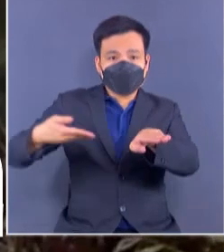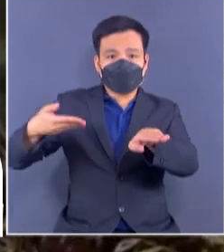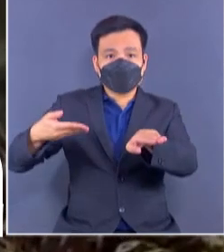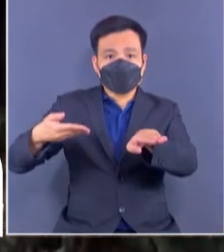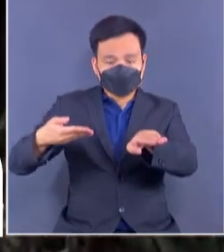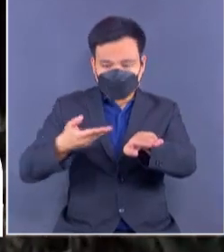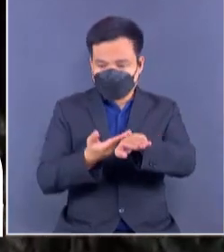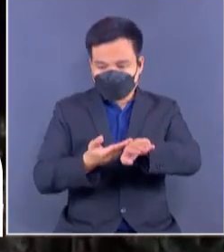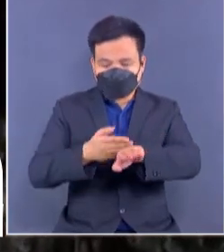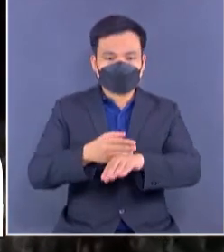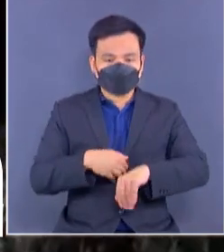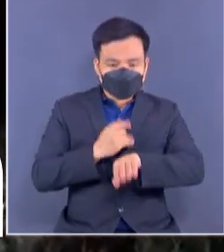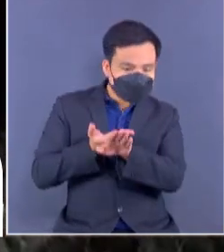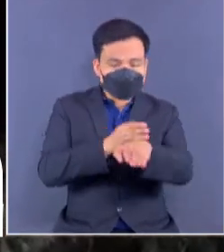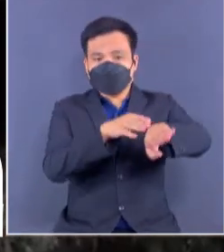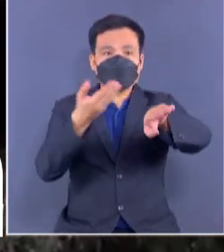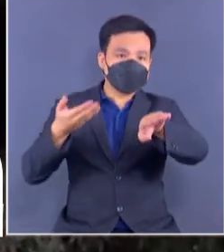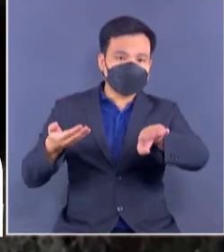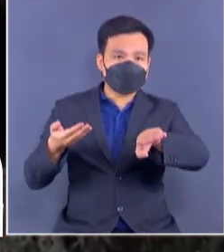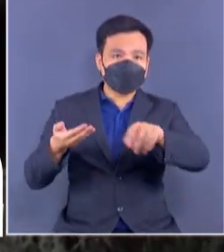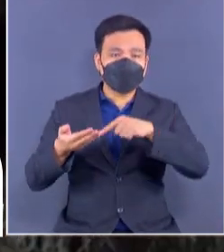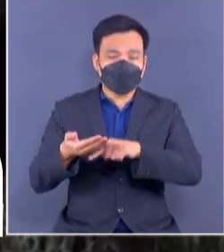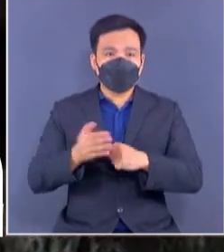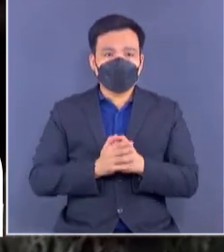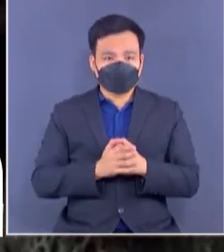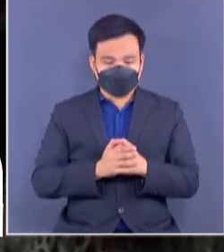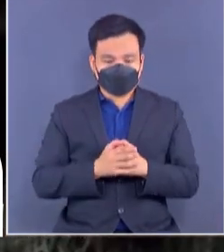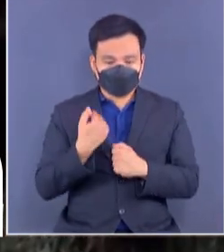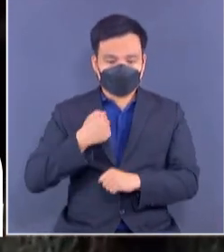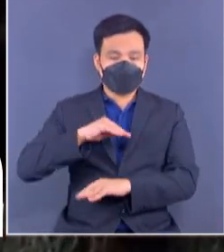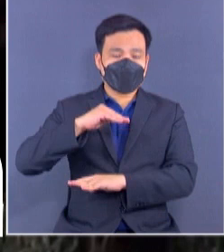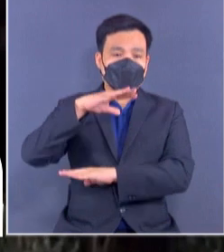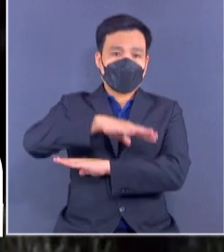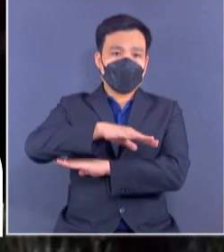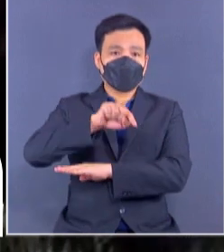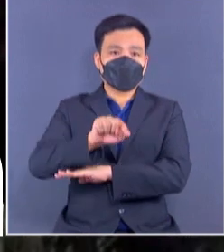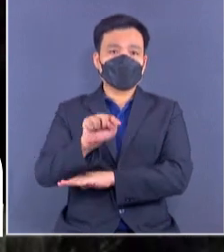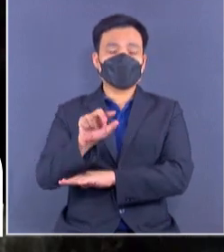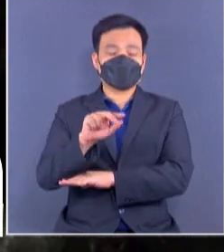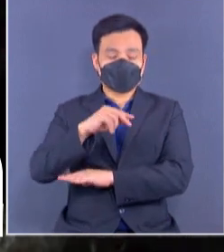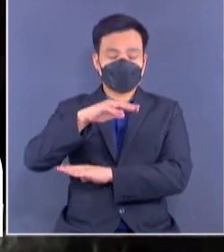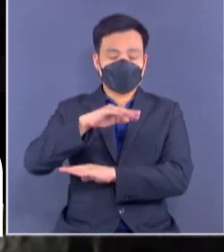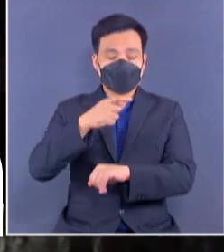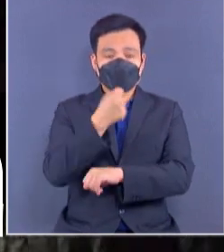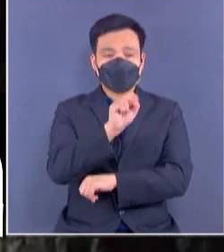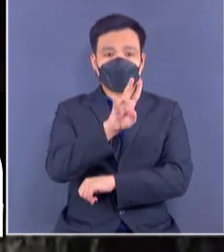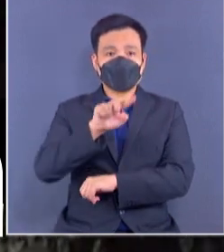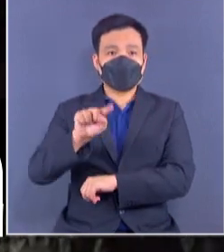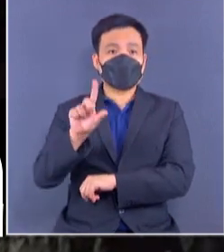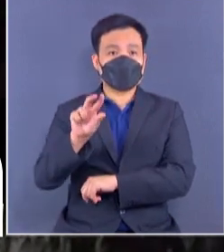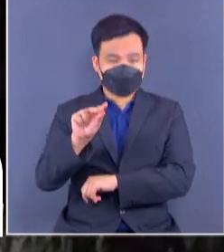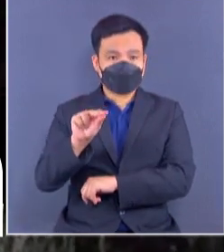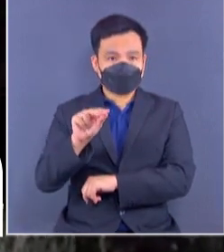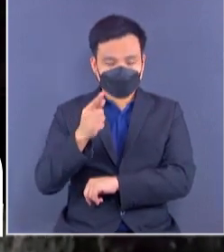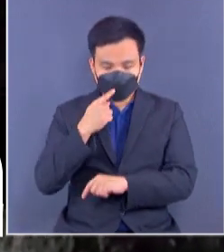ยครับเจ้าหน้าที่เข้าไปตรวจสอบช่วง 17:30 เมื่อเย็นวานนี้แหละครับพบว่าเป็นรถขนเงินของบริษัทรักษา